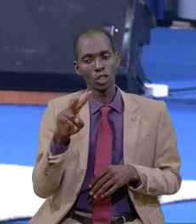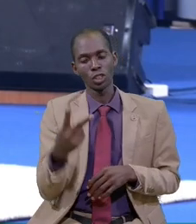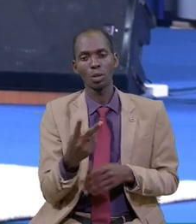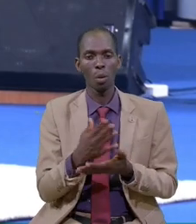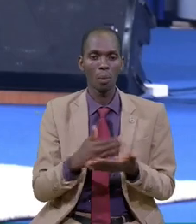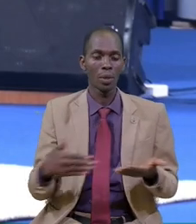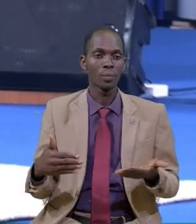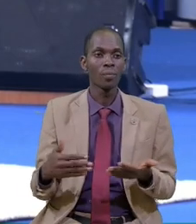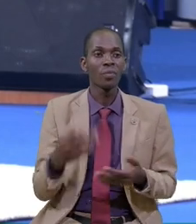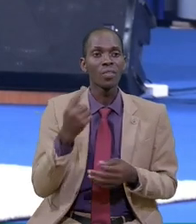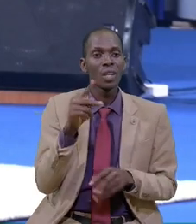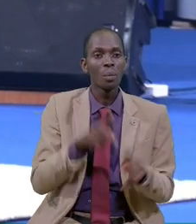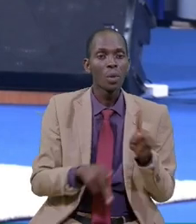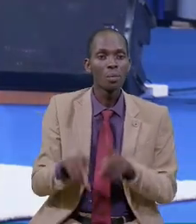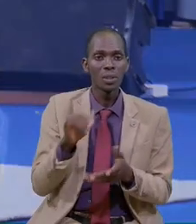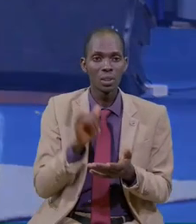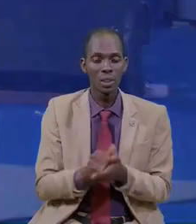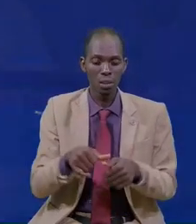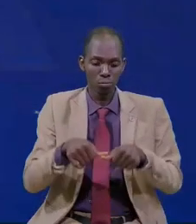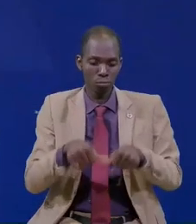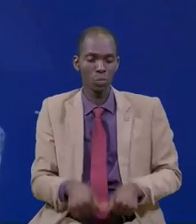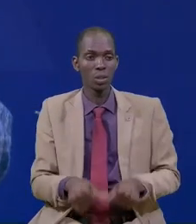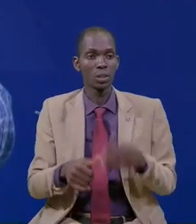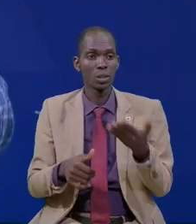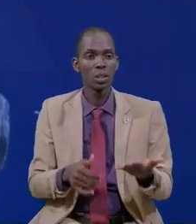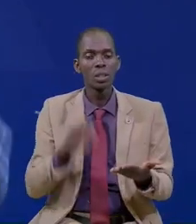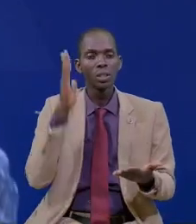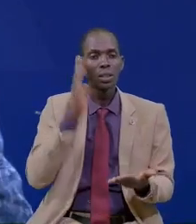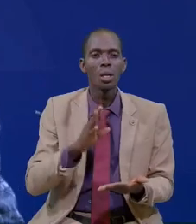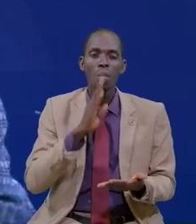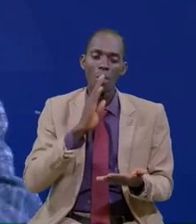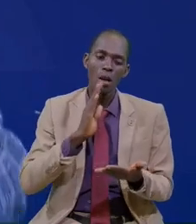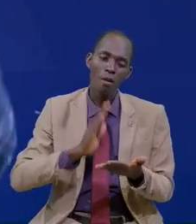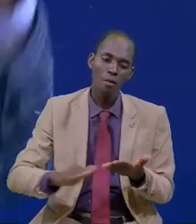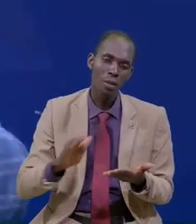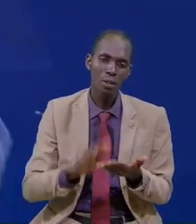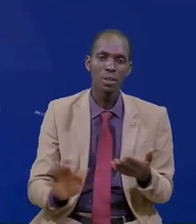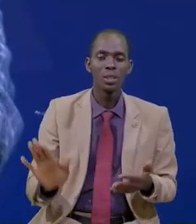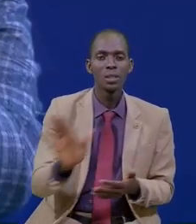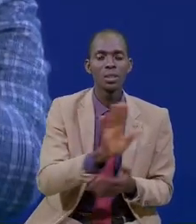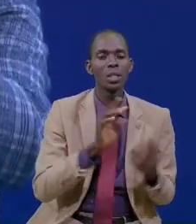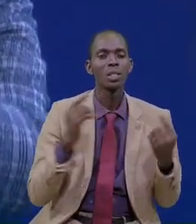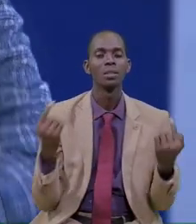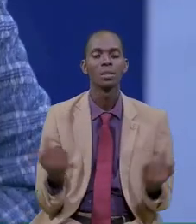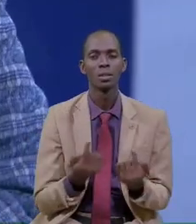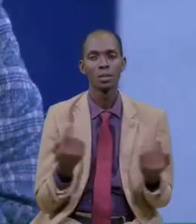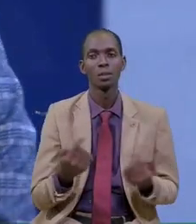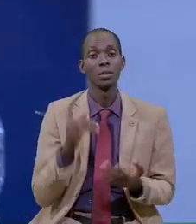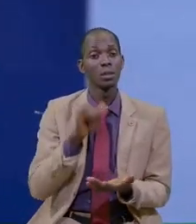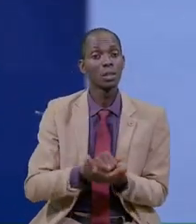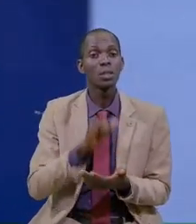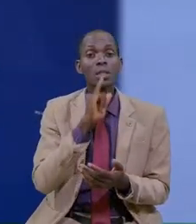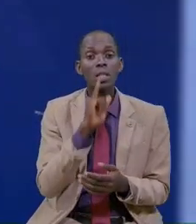The people that dwell therein shall be forgiven their iniquity. Le peuple de